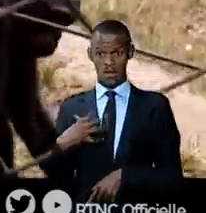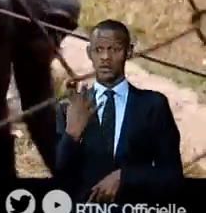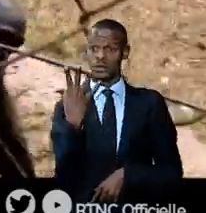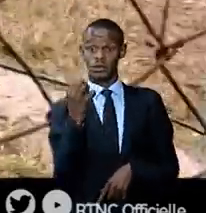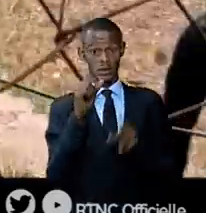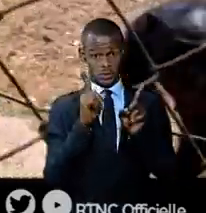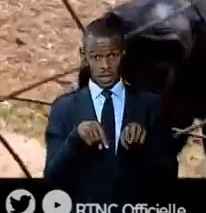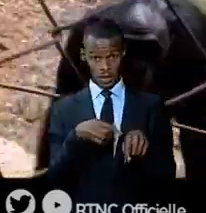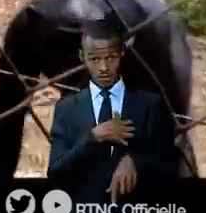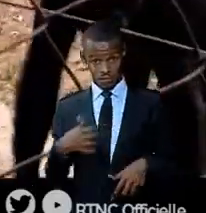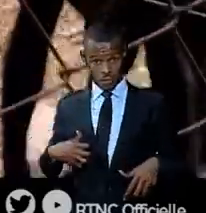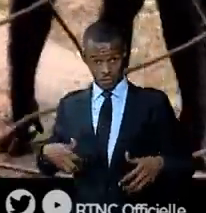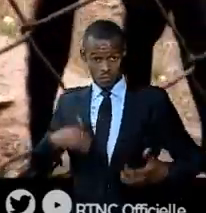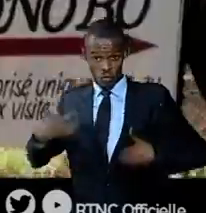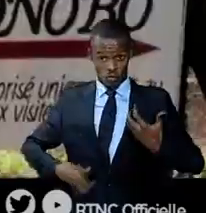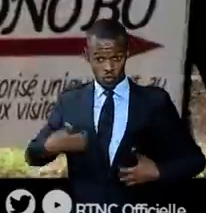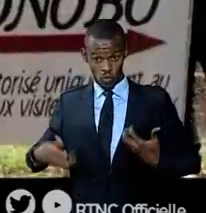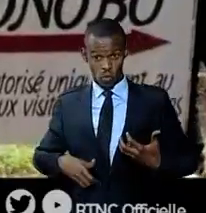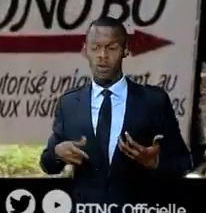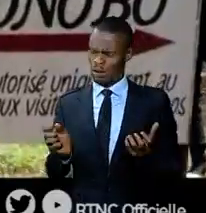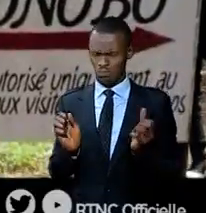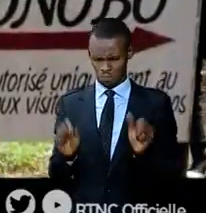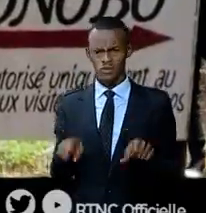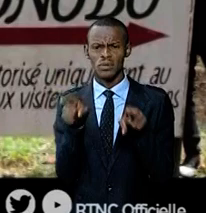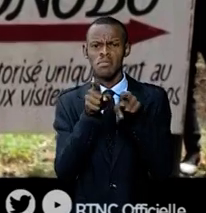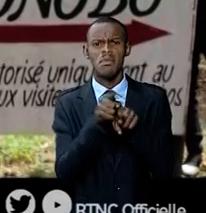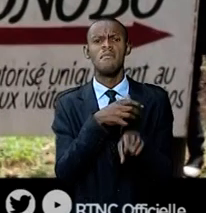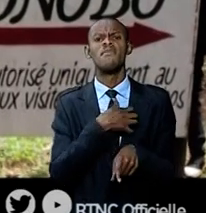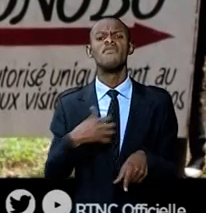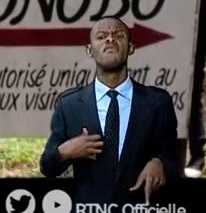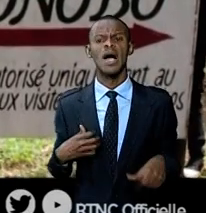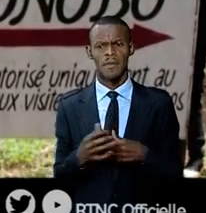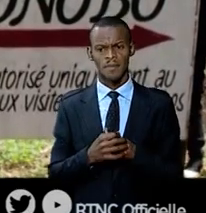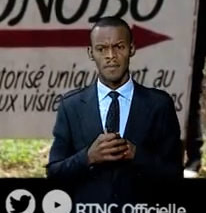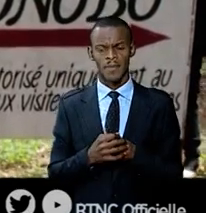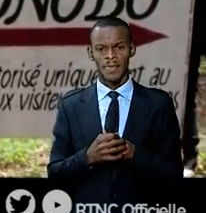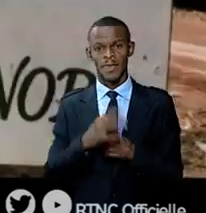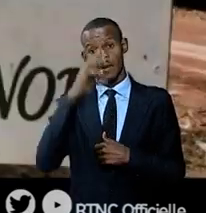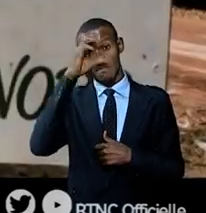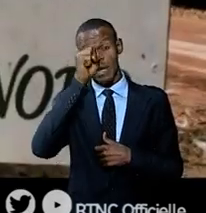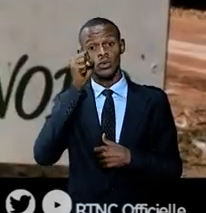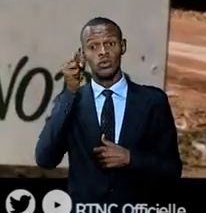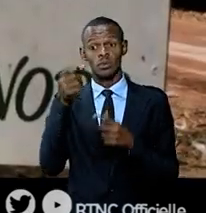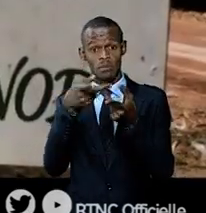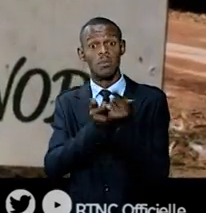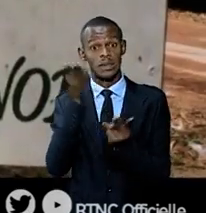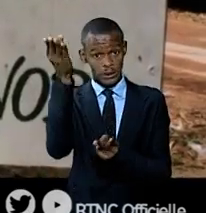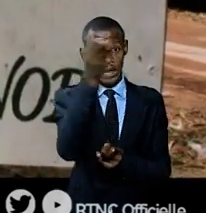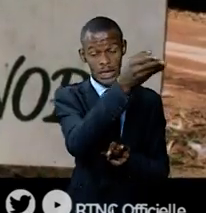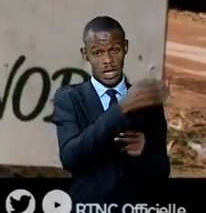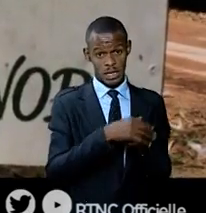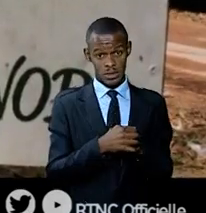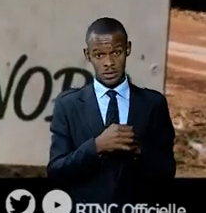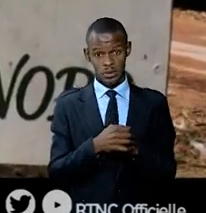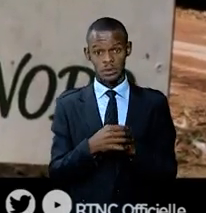dans les provinces de l'Équateur, des deux Kasaï et dans les Bandundu. À Kinshasa, depuis 1994, existe un sanctuaire